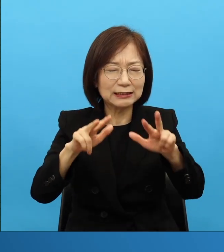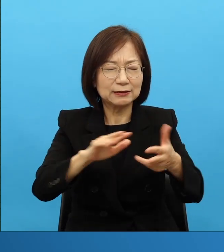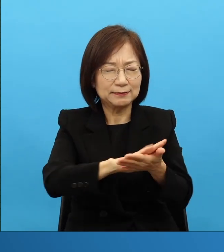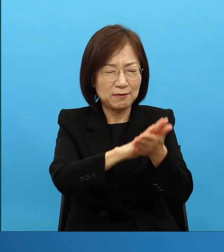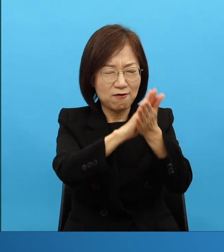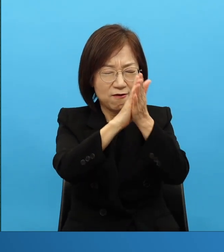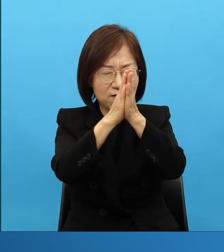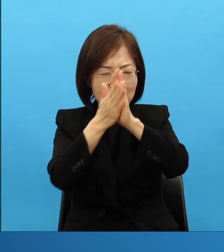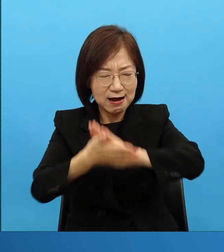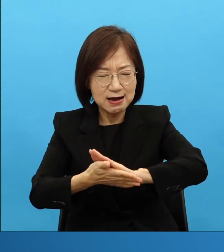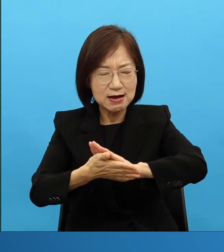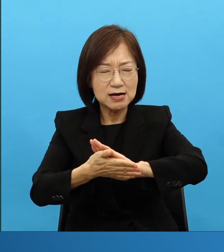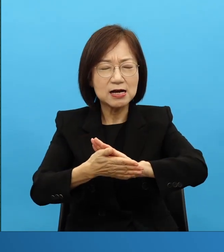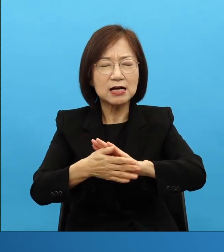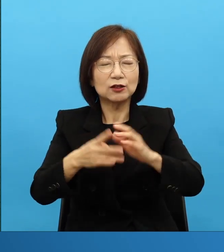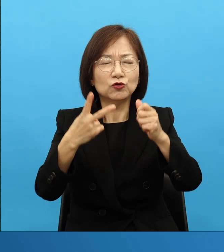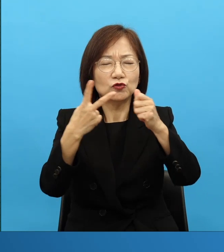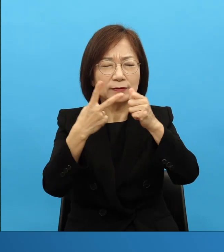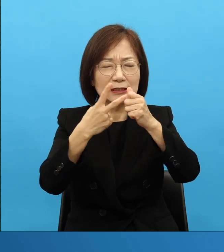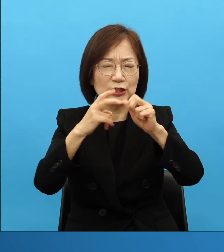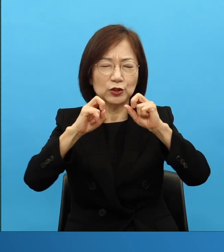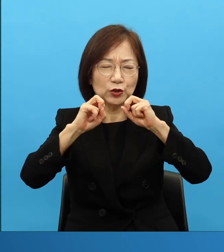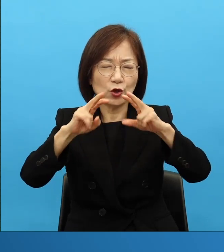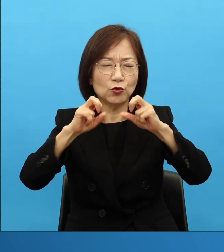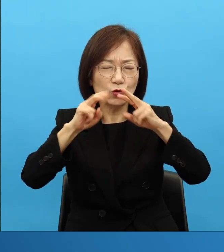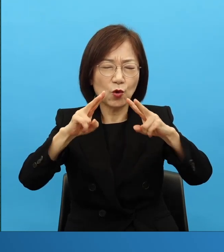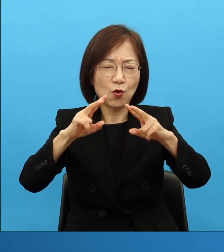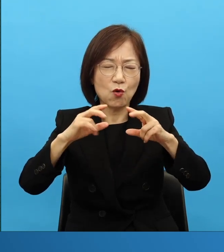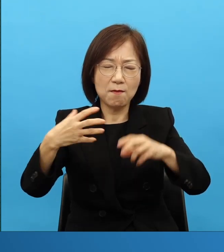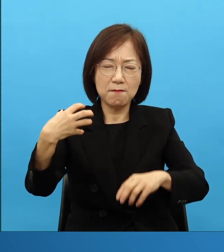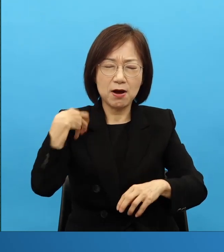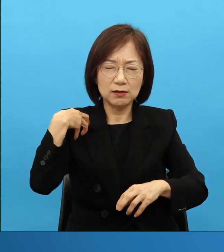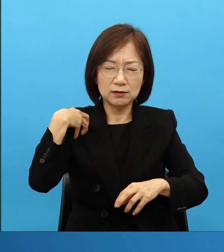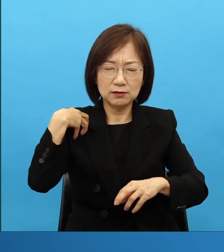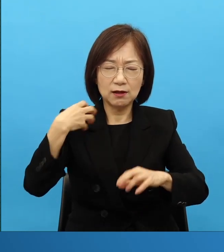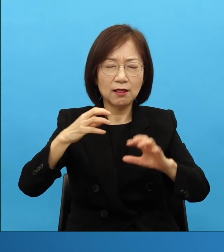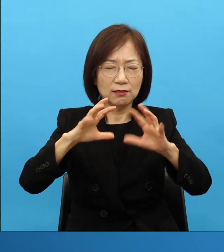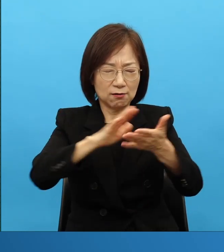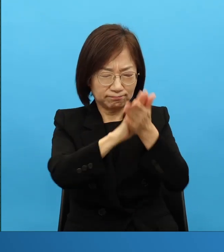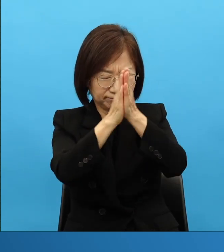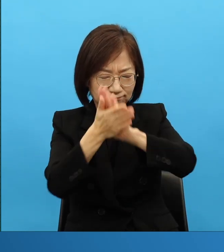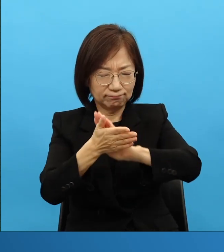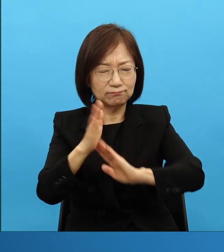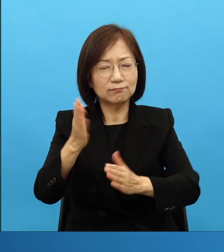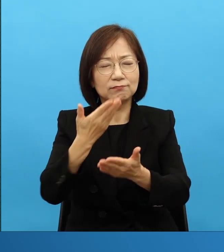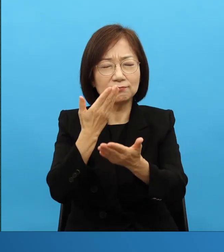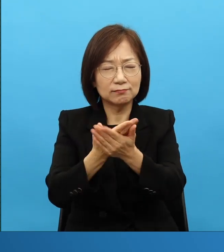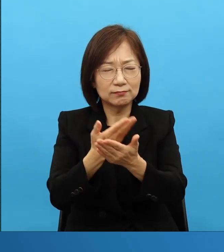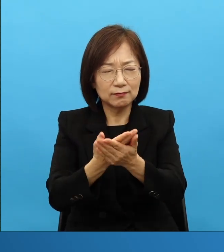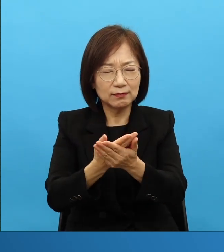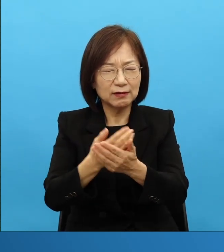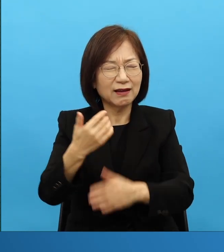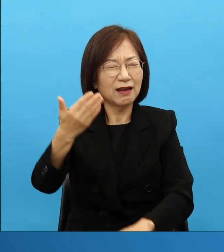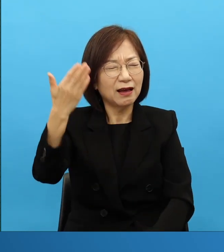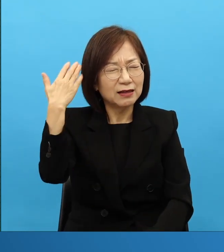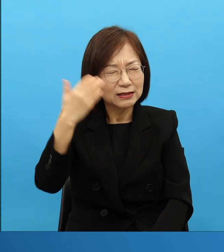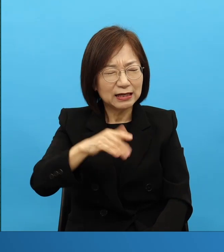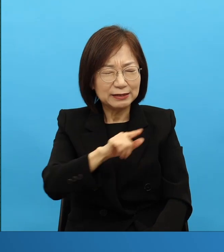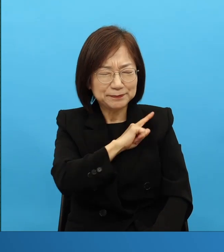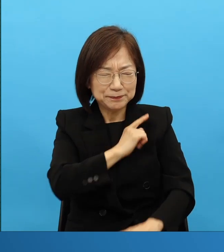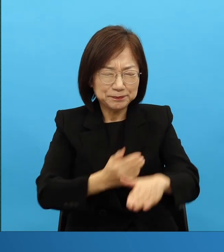대국으로 성장시켜 주시고 세계 최빈국에서 10대 부국으로 발전시켜 주시니